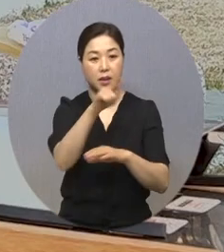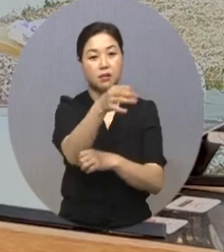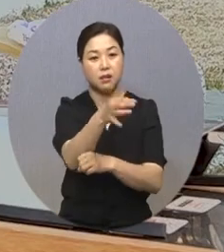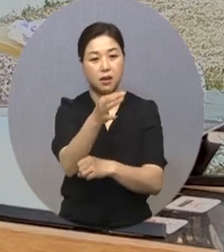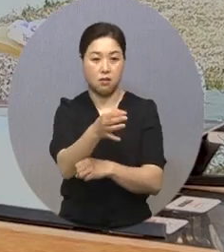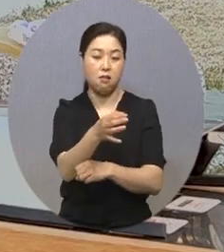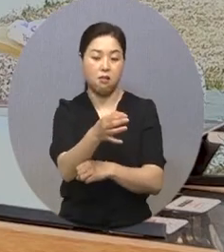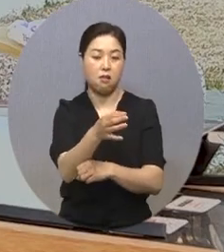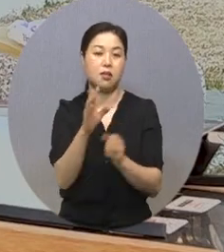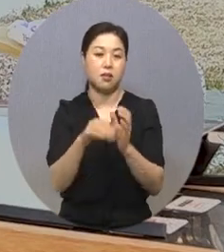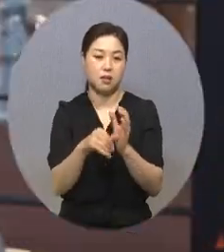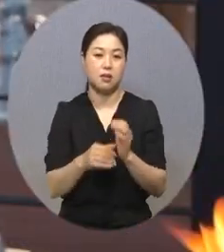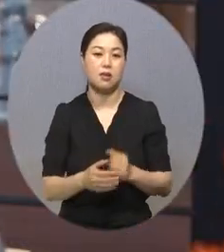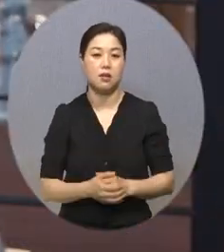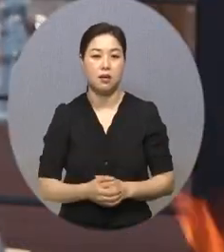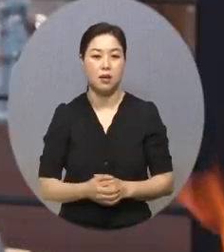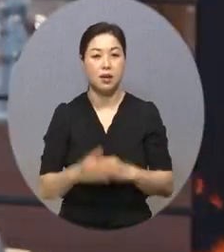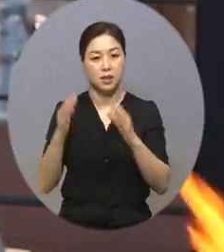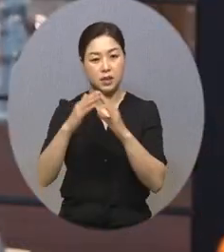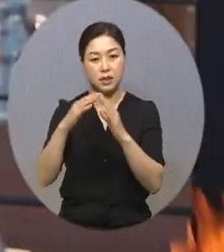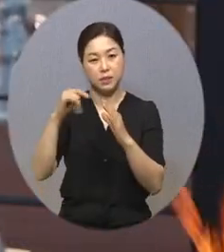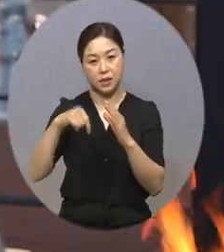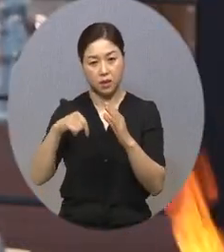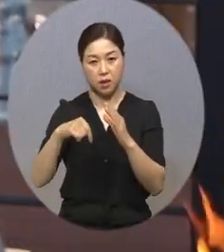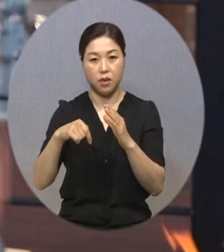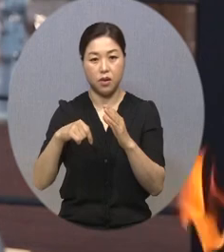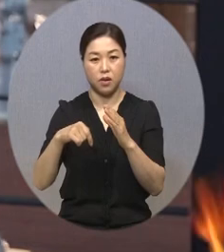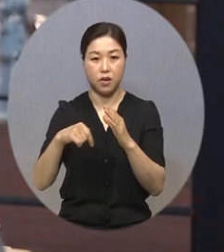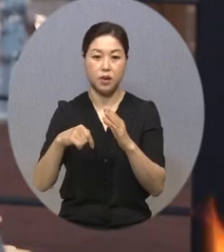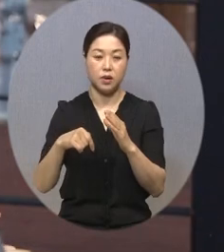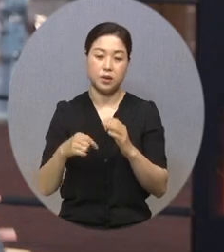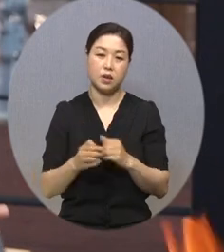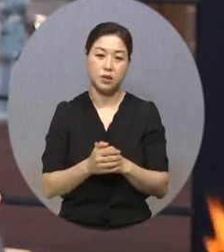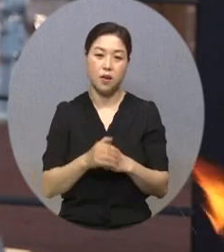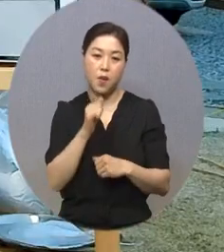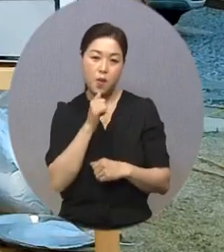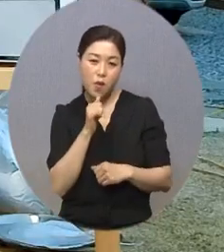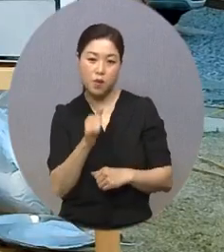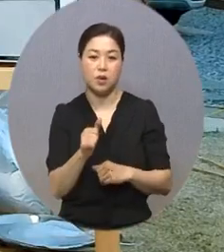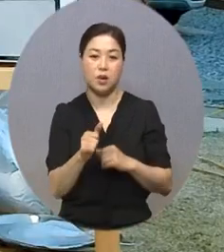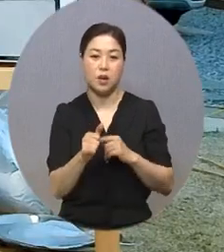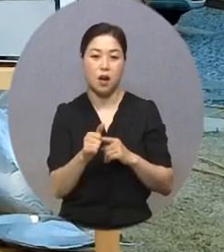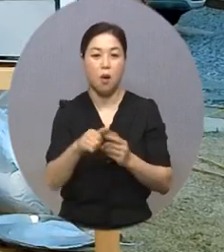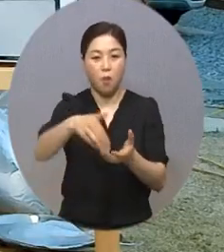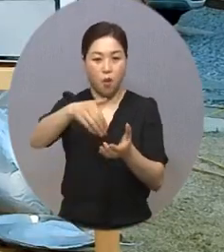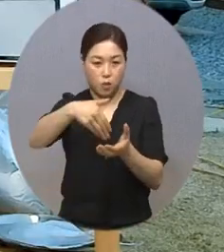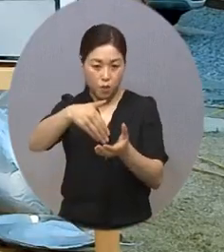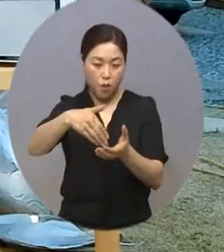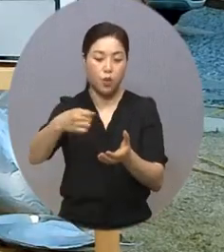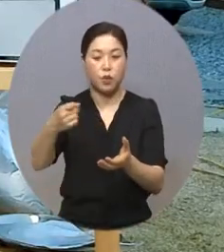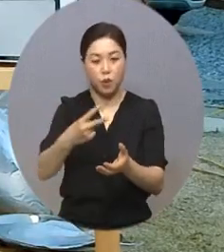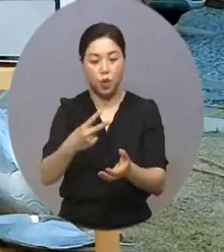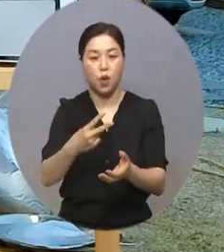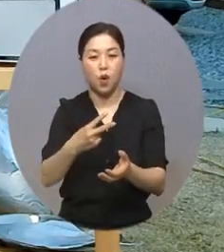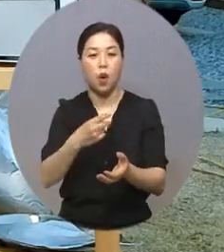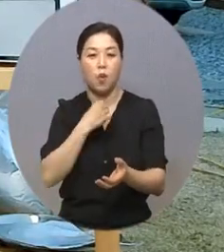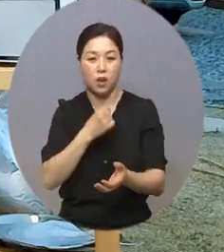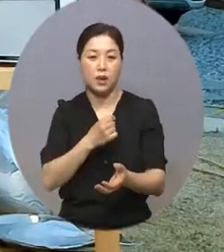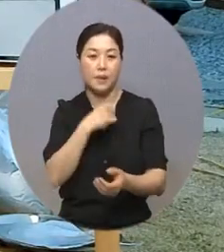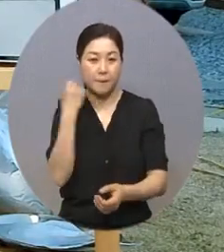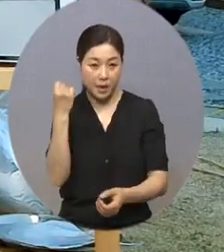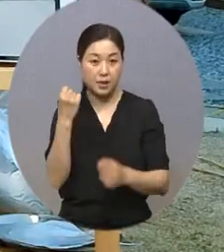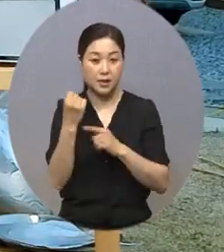아마 이렇게 집에서 포스팅도 칡 쩝 하고 이제 원하시는 그런 마 그